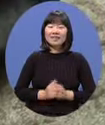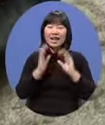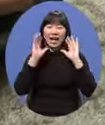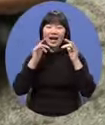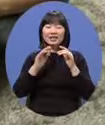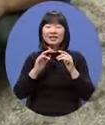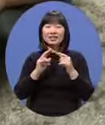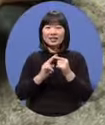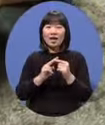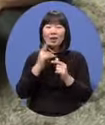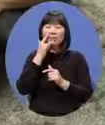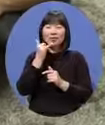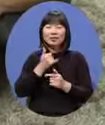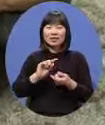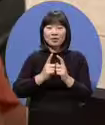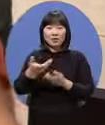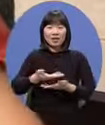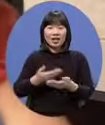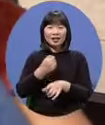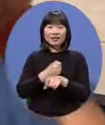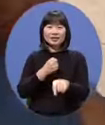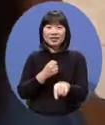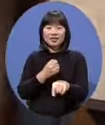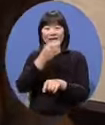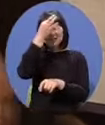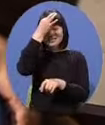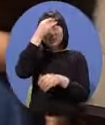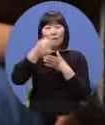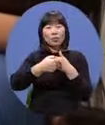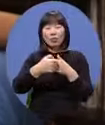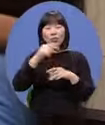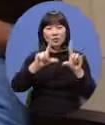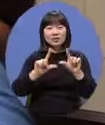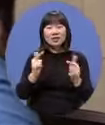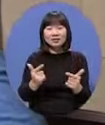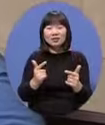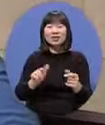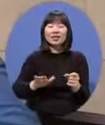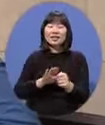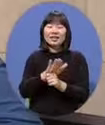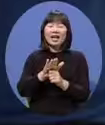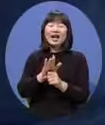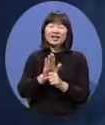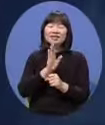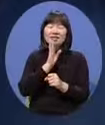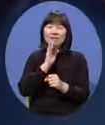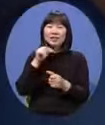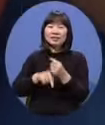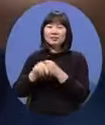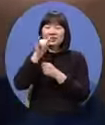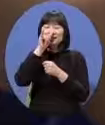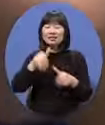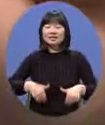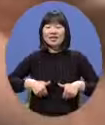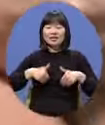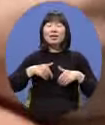아이와 부모의 상호작용이란 기교와 형식이 아닌 애정어린 따스함이 필요한 마음입니다.